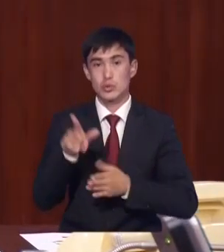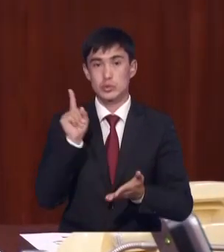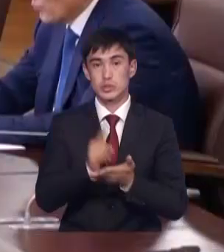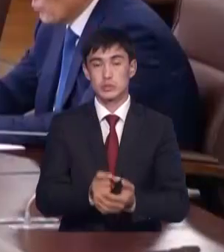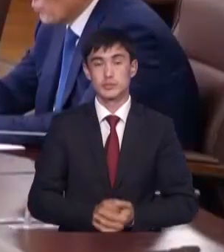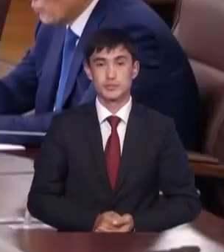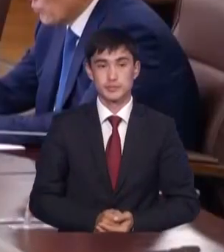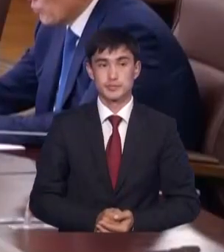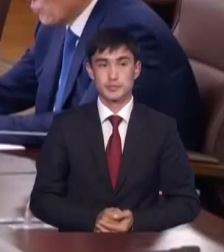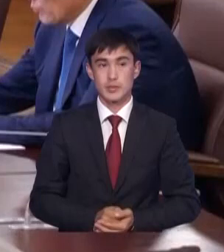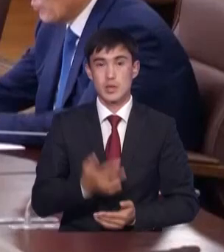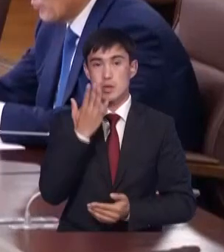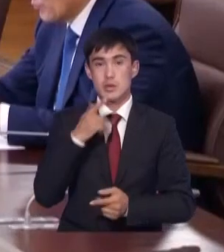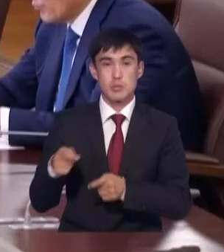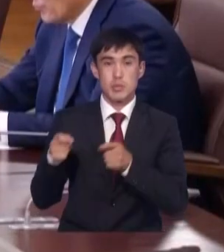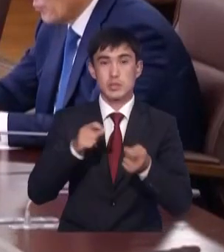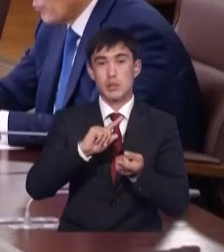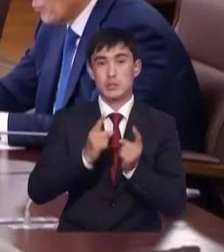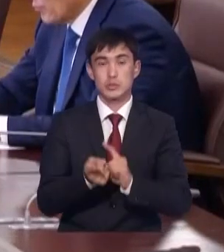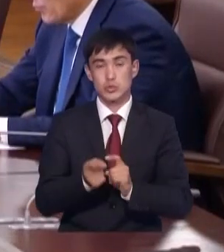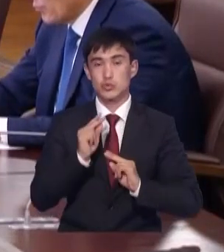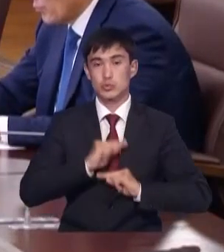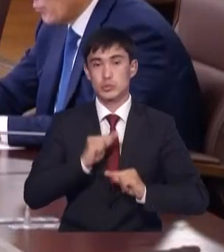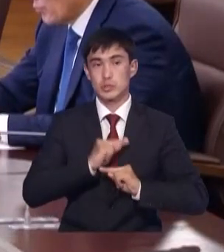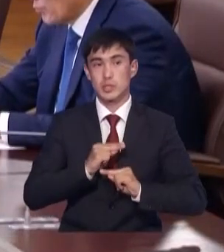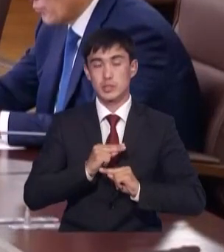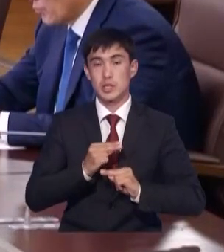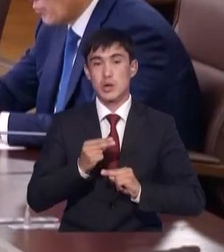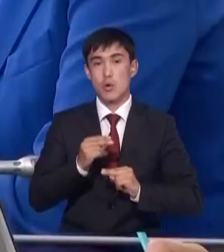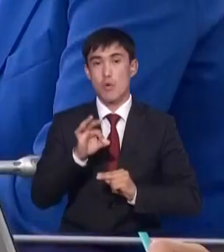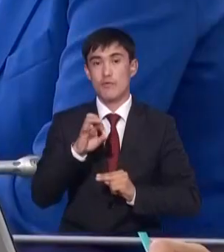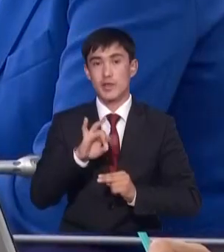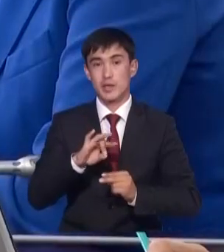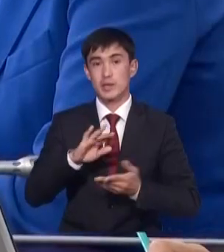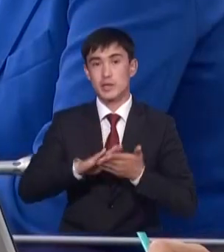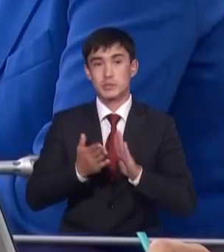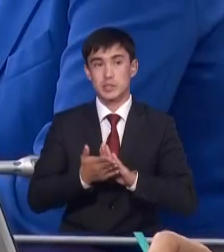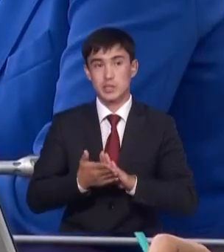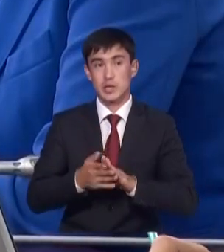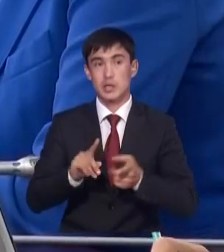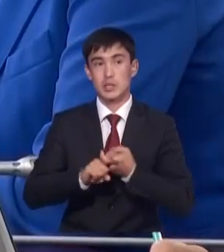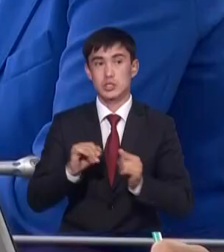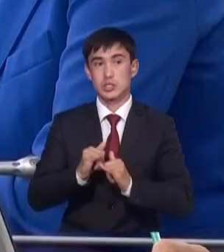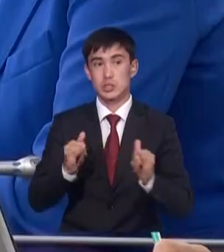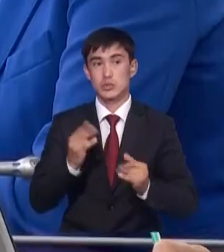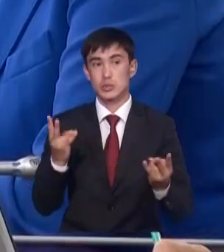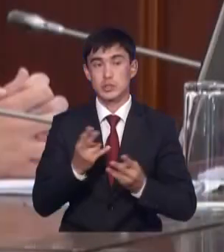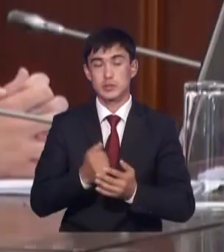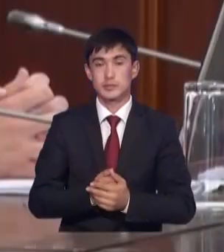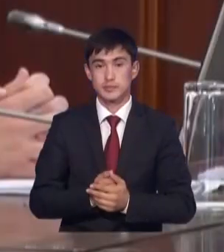тиіс. Импортты алмастыру жұмыстарын, оның ішінде офтейк келісім шарттар арқылы жандандыра түсу